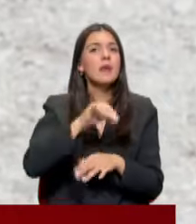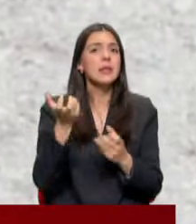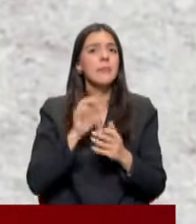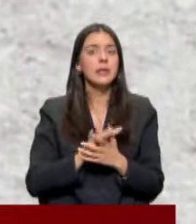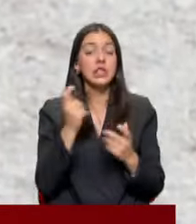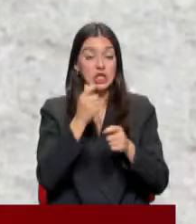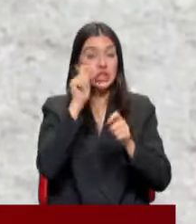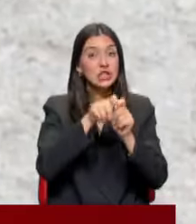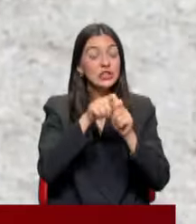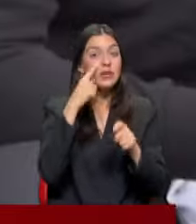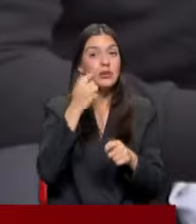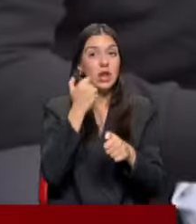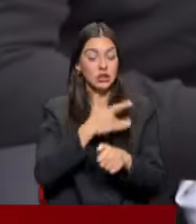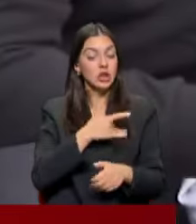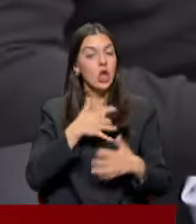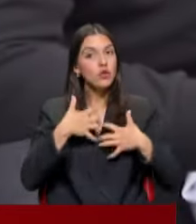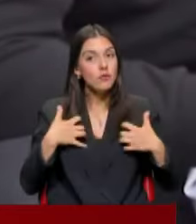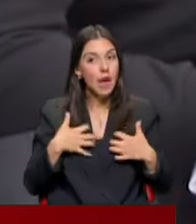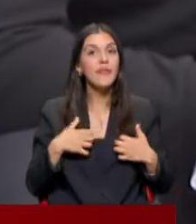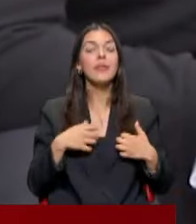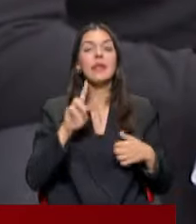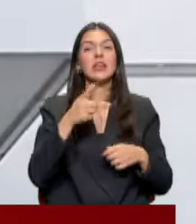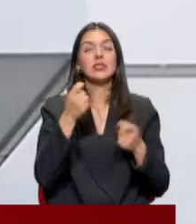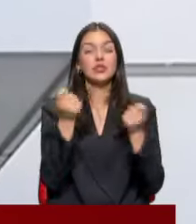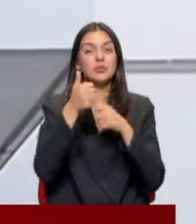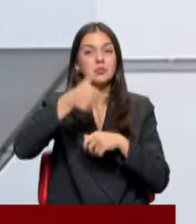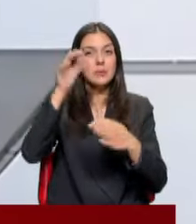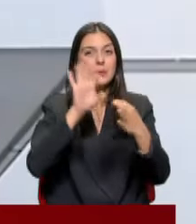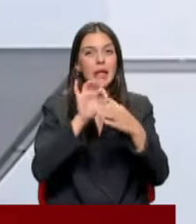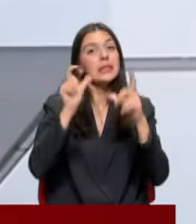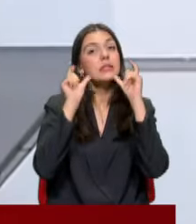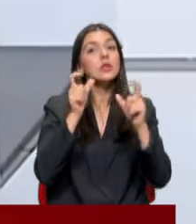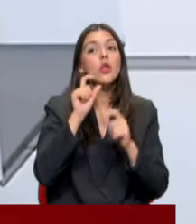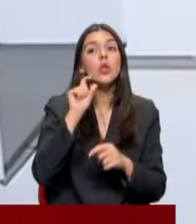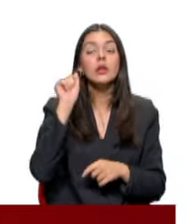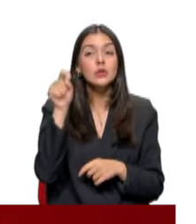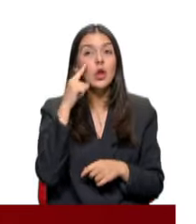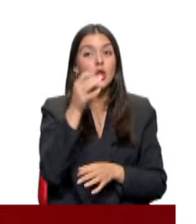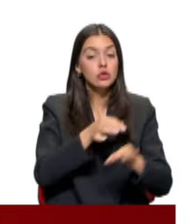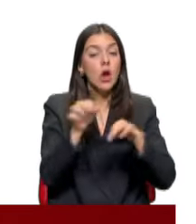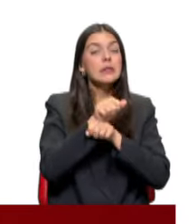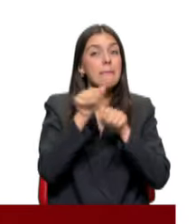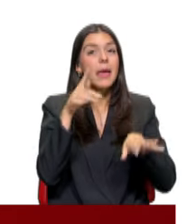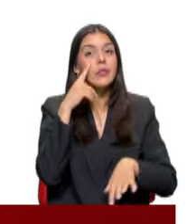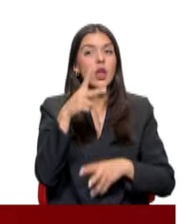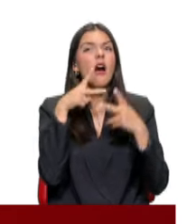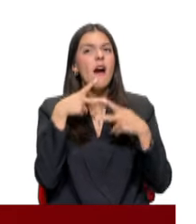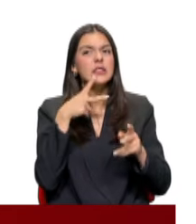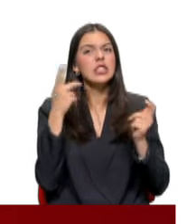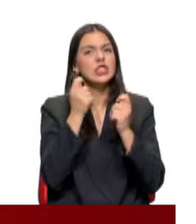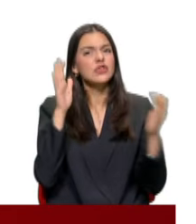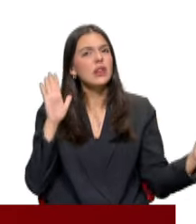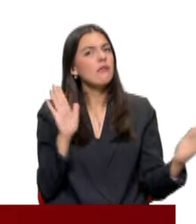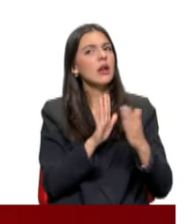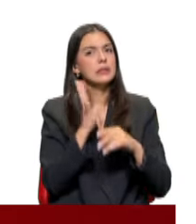can güvenliğinden, haklarından sorumlu Çalışma Bakanlığı'na bağlı SGK'nın il müdürü sosyal medyasından açıkça işçinin